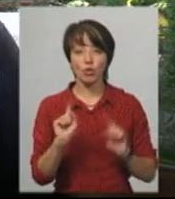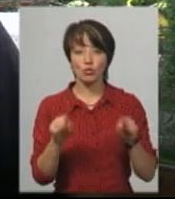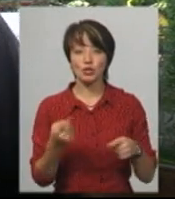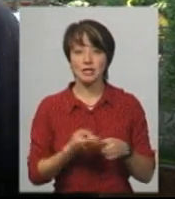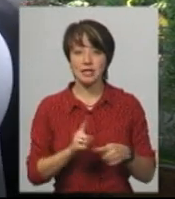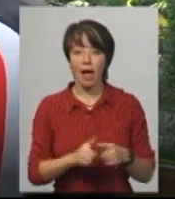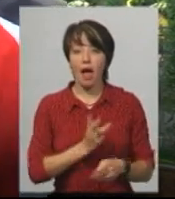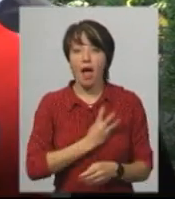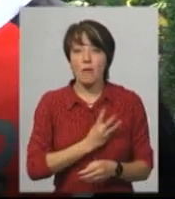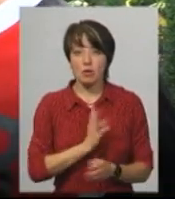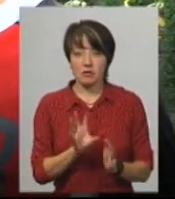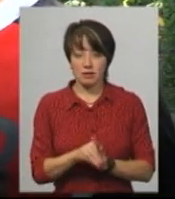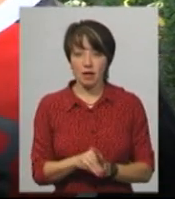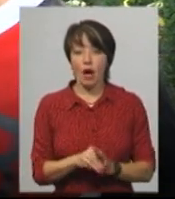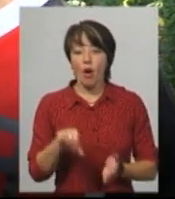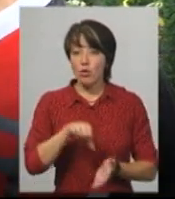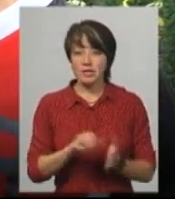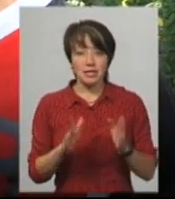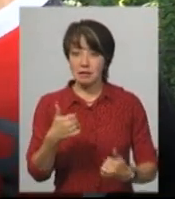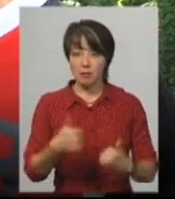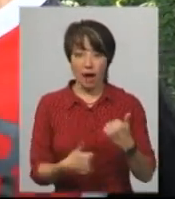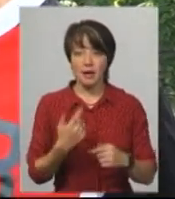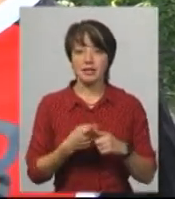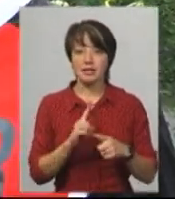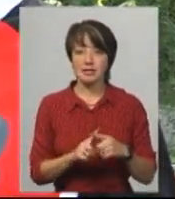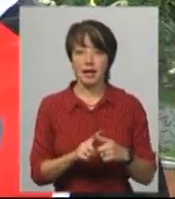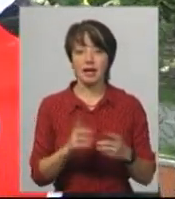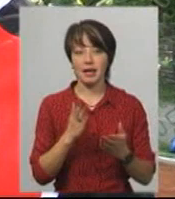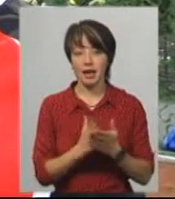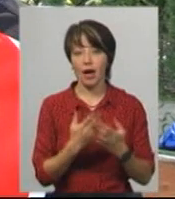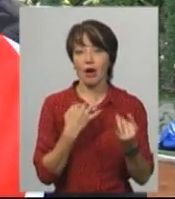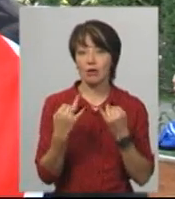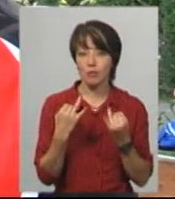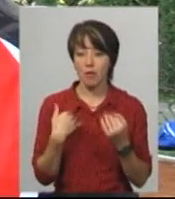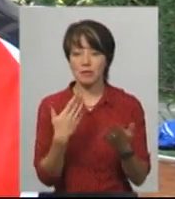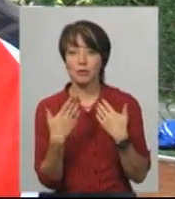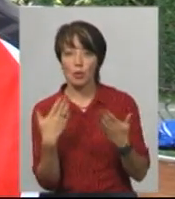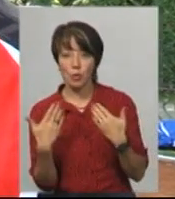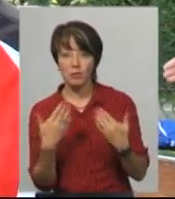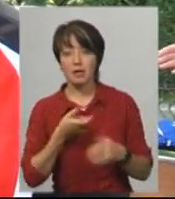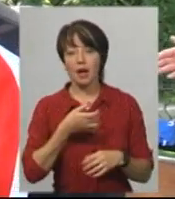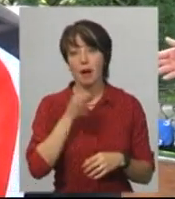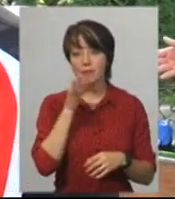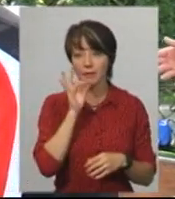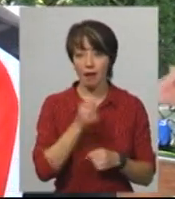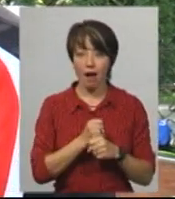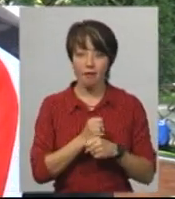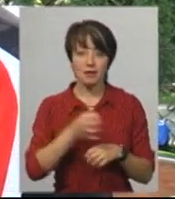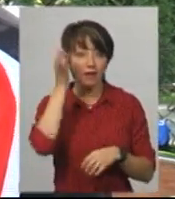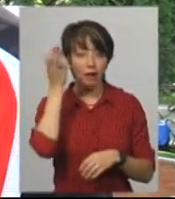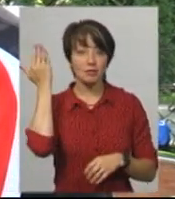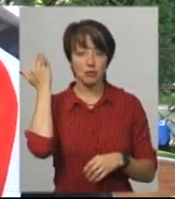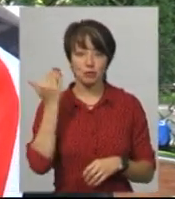це емоційна складова. Участь – це не тільки змагання, це і неформальні розмови. Ми спілкуємося, п'ємо каву, згадуємо